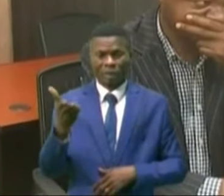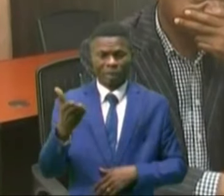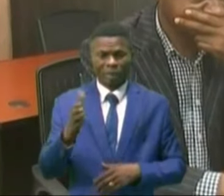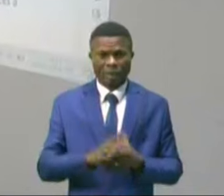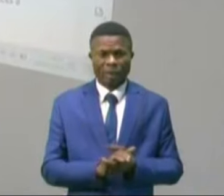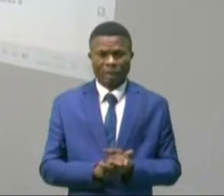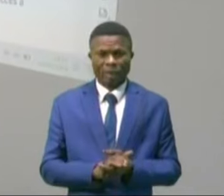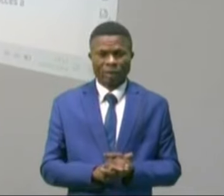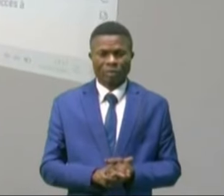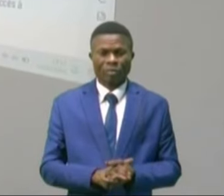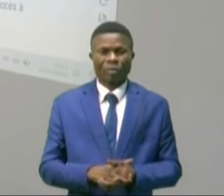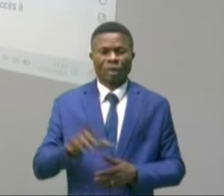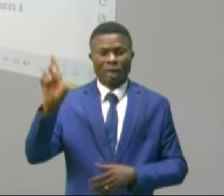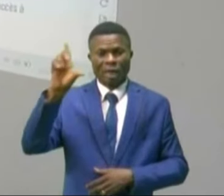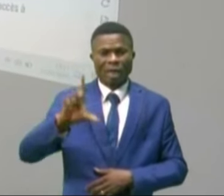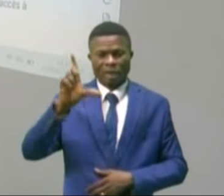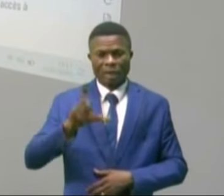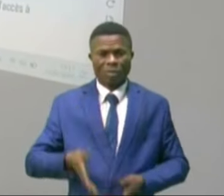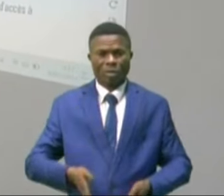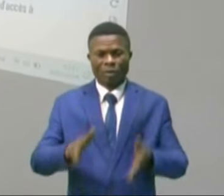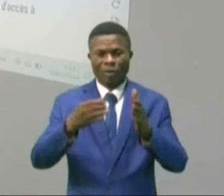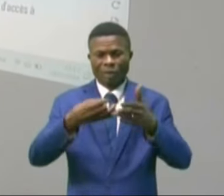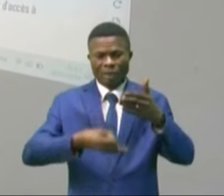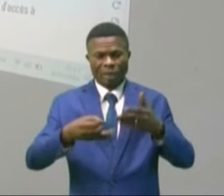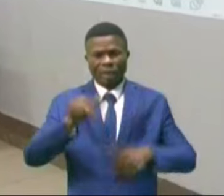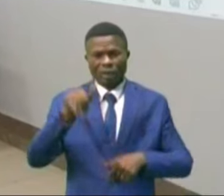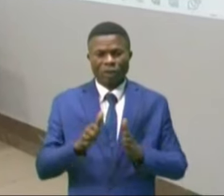Limité, c'est la 7e rue. C'était sous la supervision du